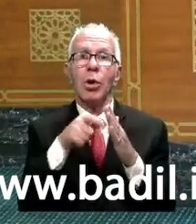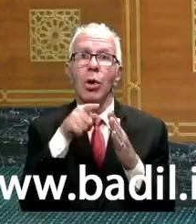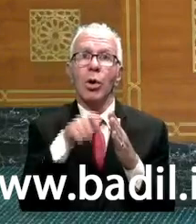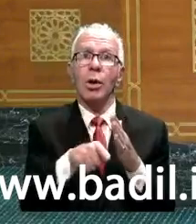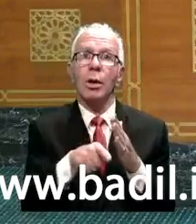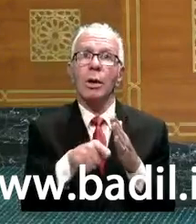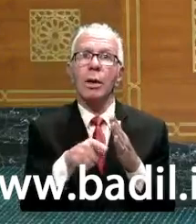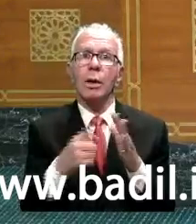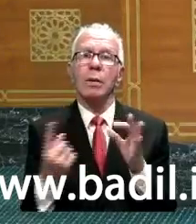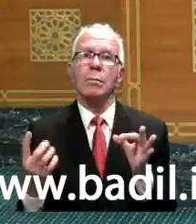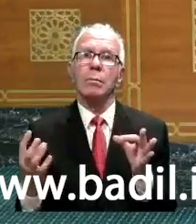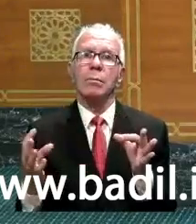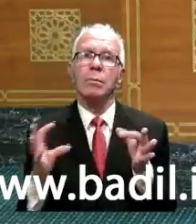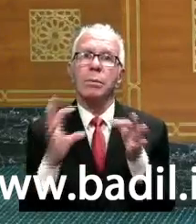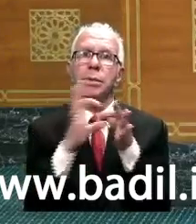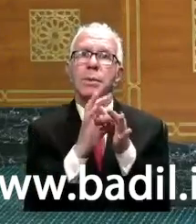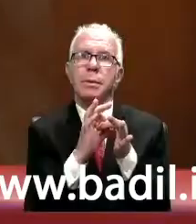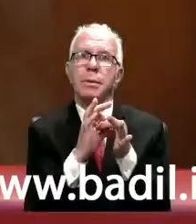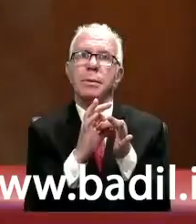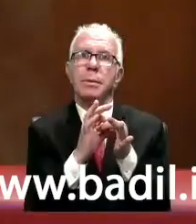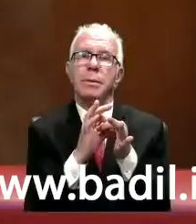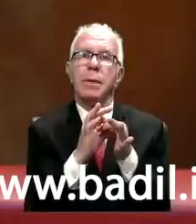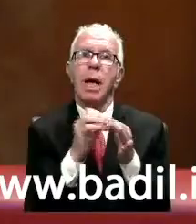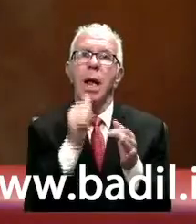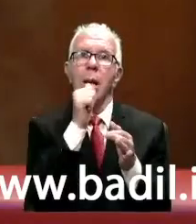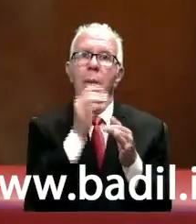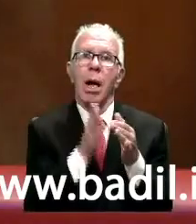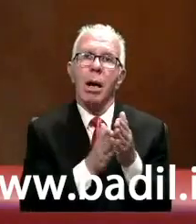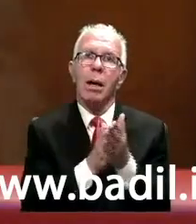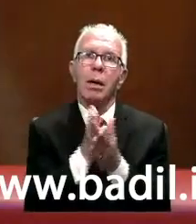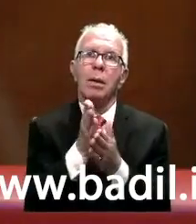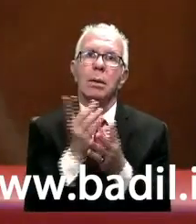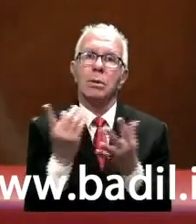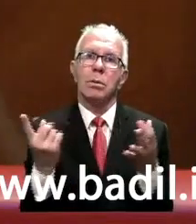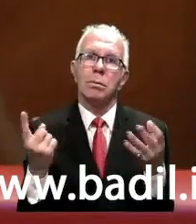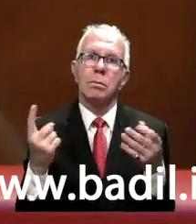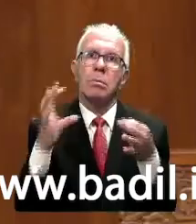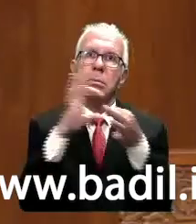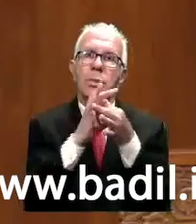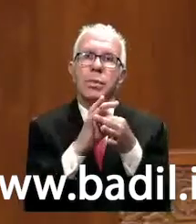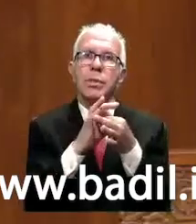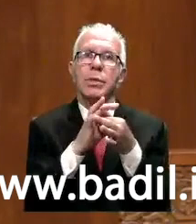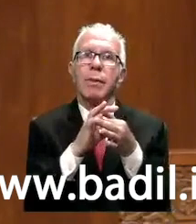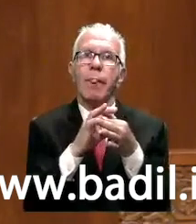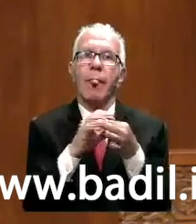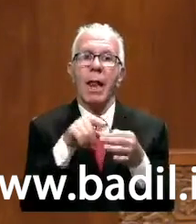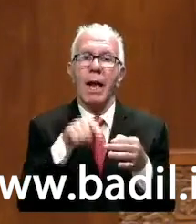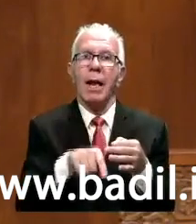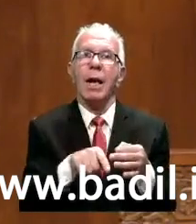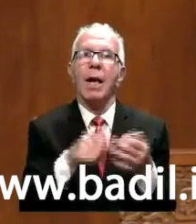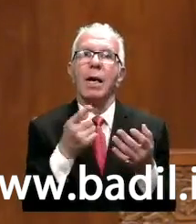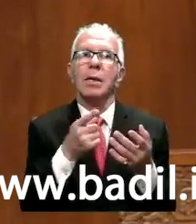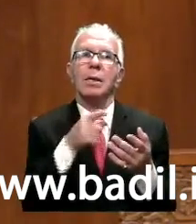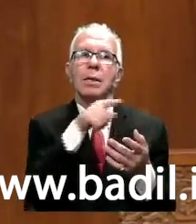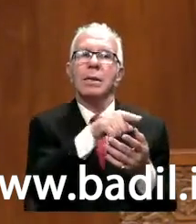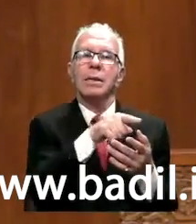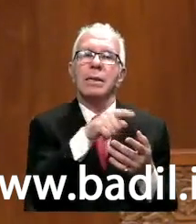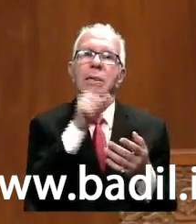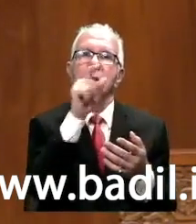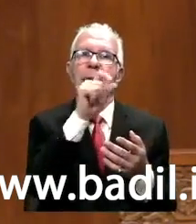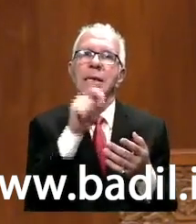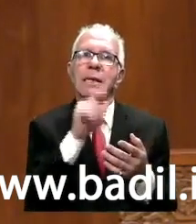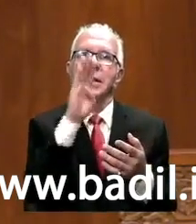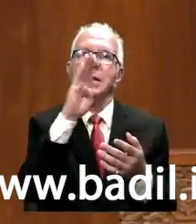بين يعني الاحواض المائيه وهذا اللي غادي يجي الدين الان بين حوض سبوا وابقار